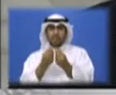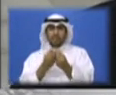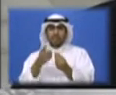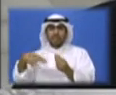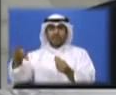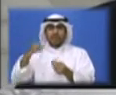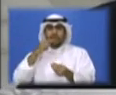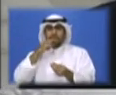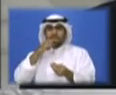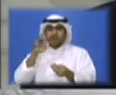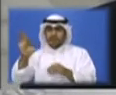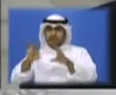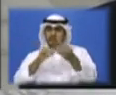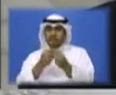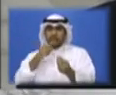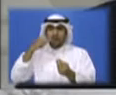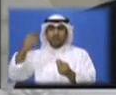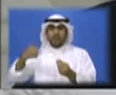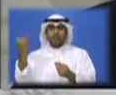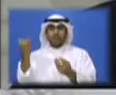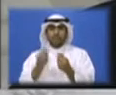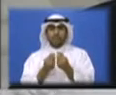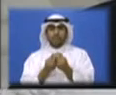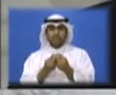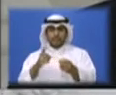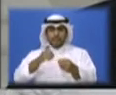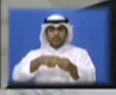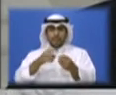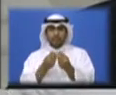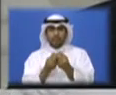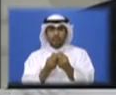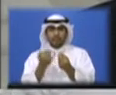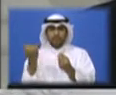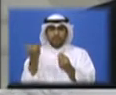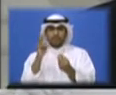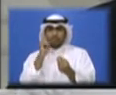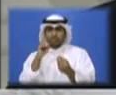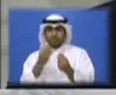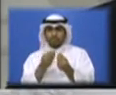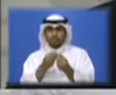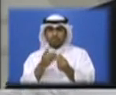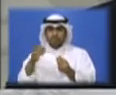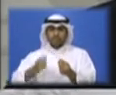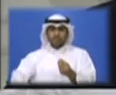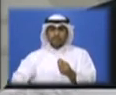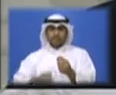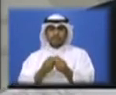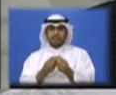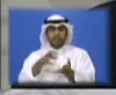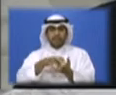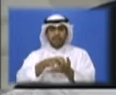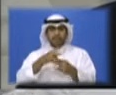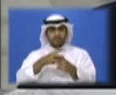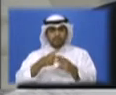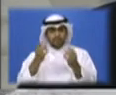الأعمال العربيات والروسيات، وتعاون إن شاء الله من ذلك يكون يأتي من مملكة البحرين إلى دولة